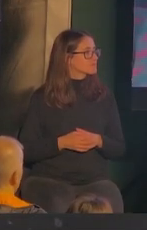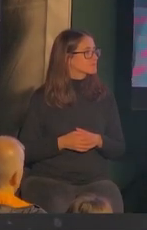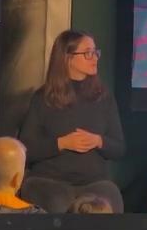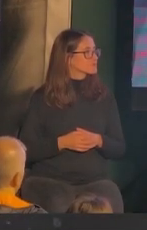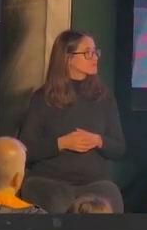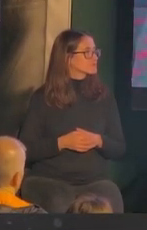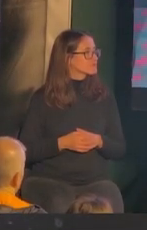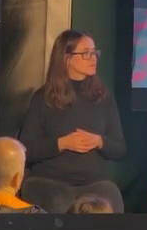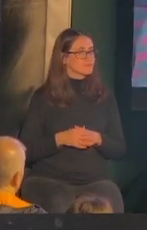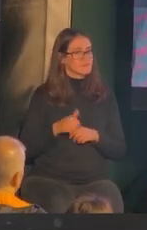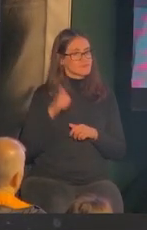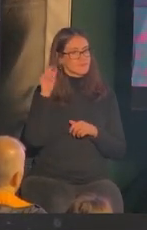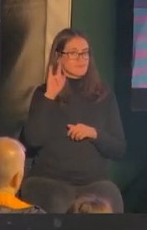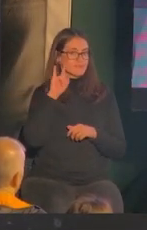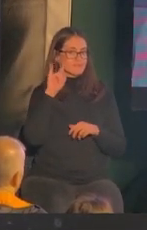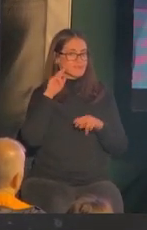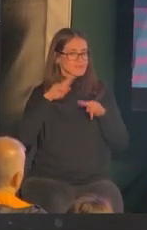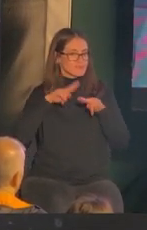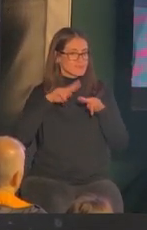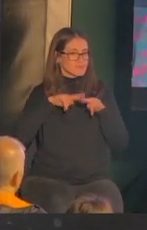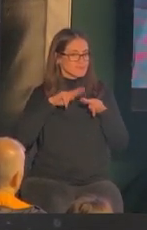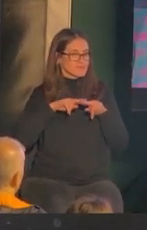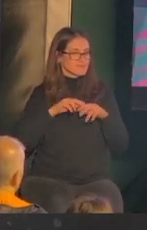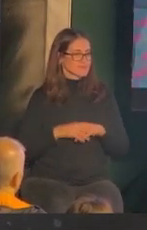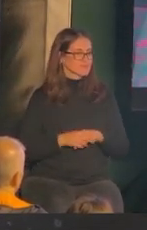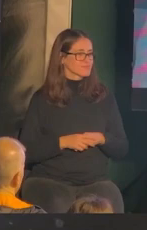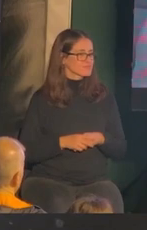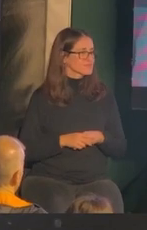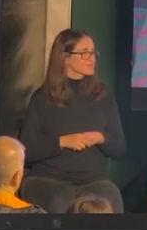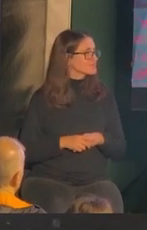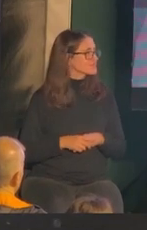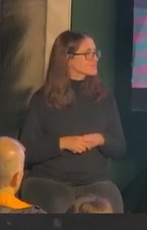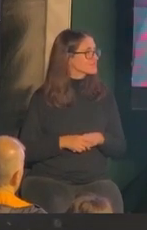Tenim festa, eh? Ja està, merci.